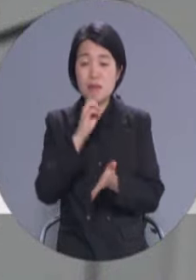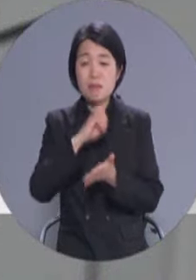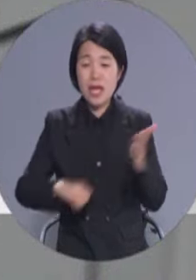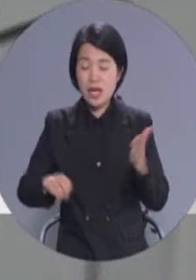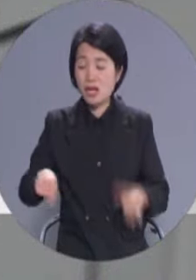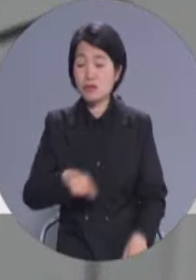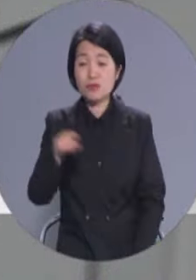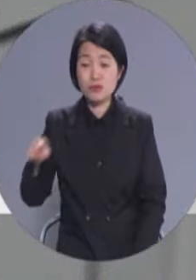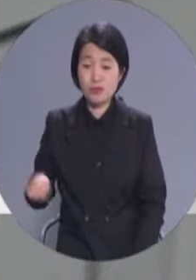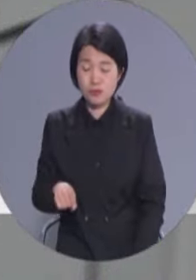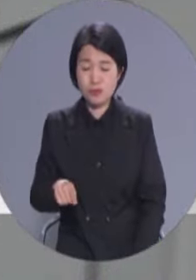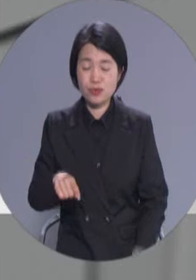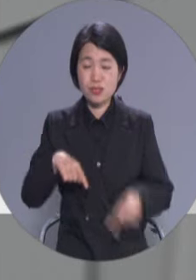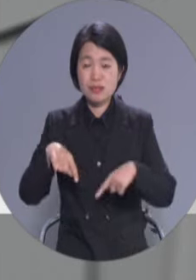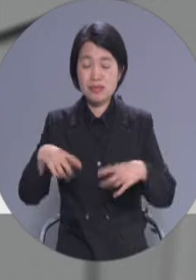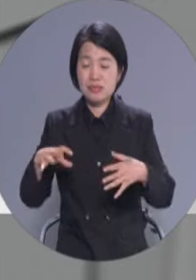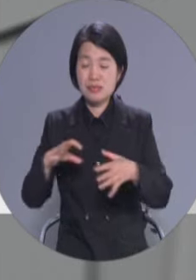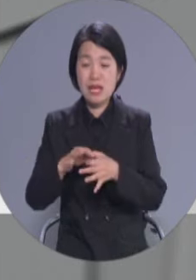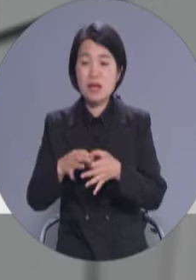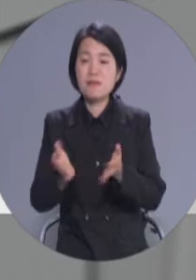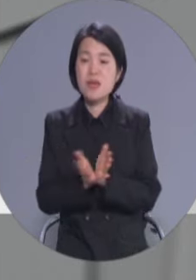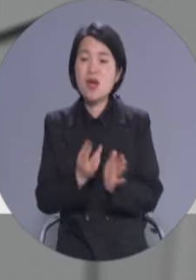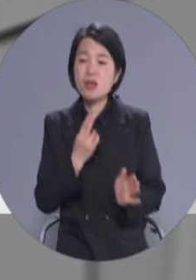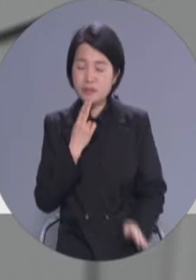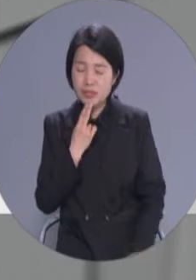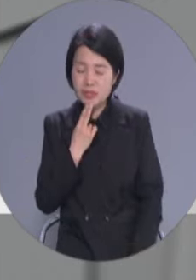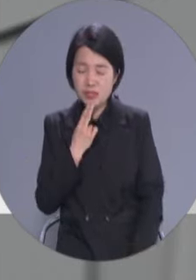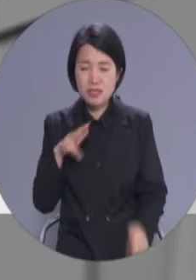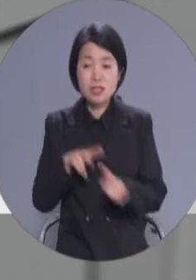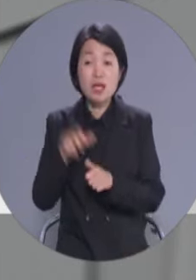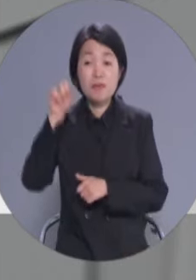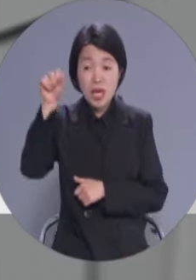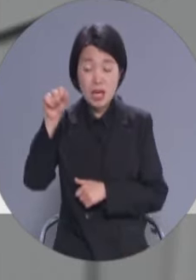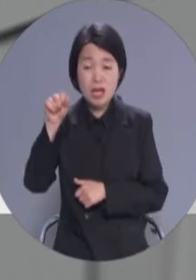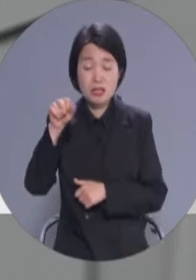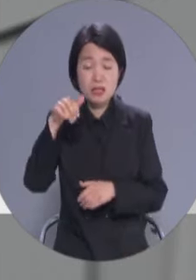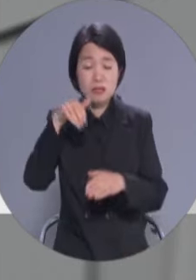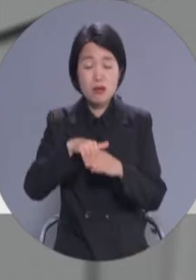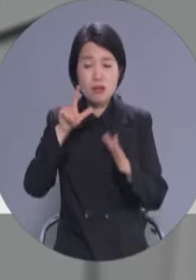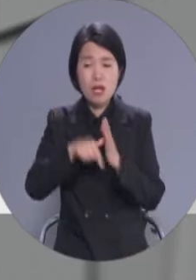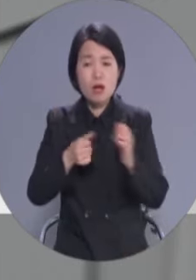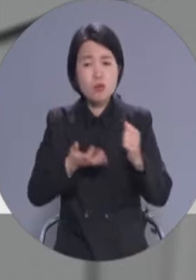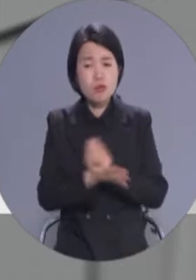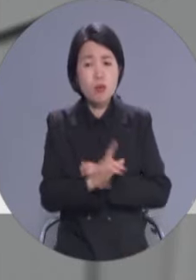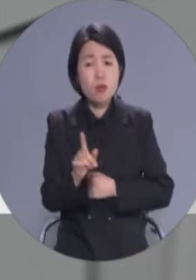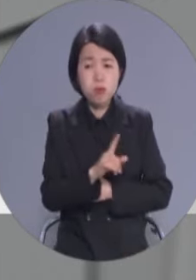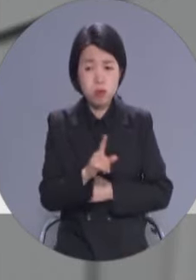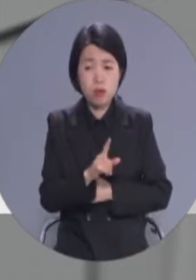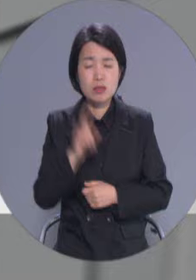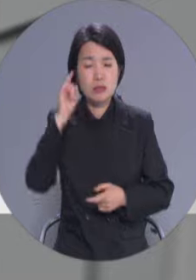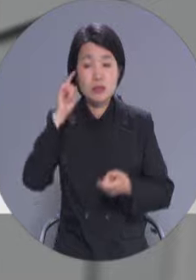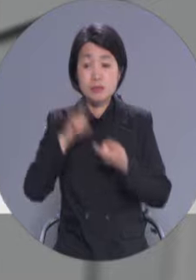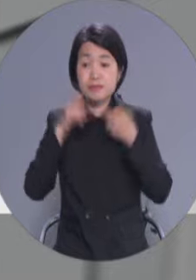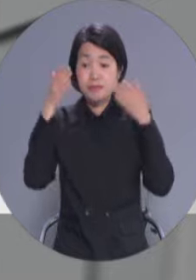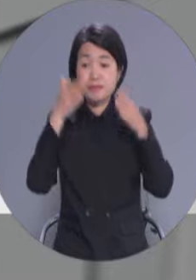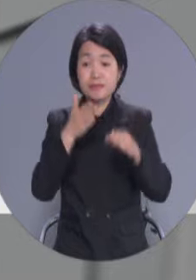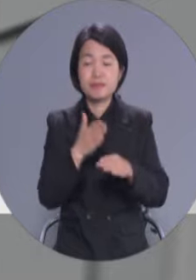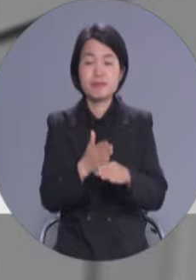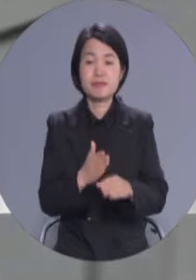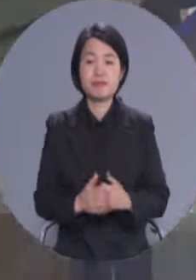무소속으로 총선에 도전하고 있습니다. 이들이 총선에서 어떤 변수로 작용할지 관심이 커지고 있는데요. 유민호 기자의